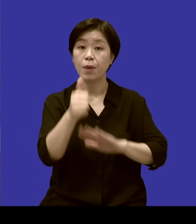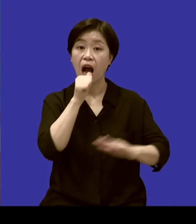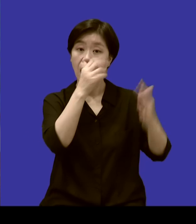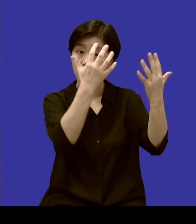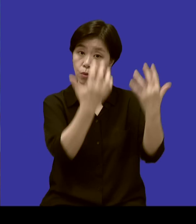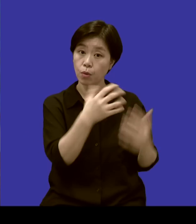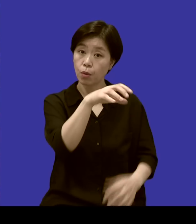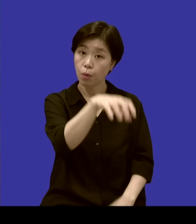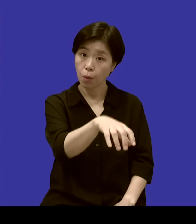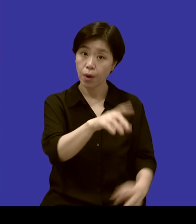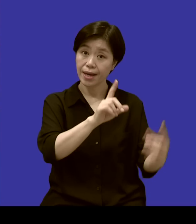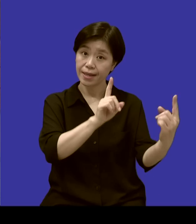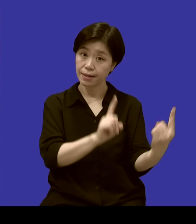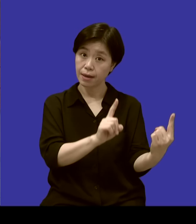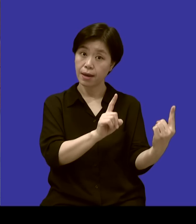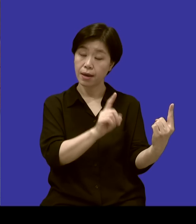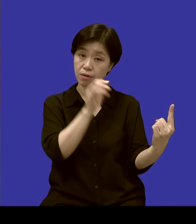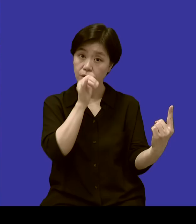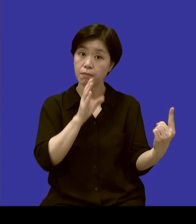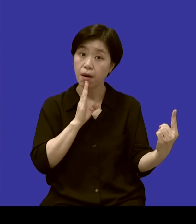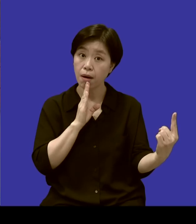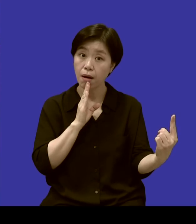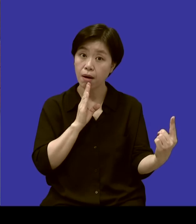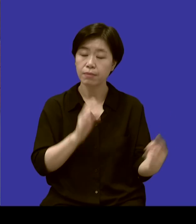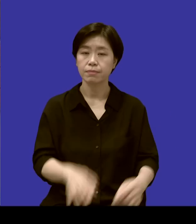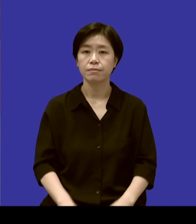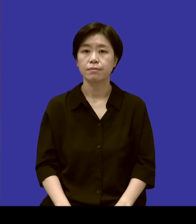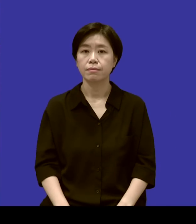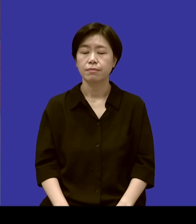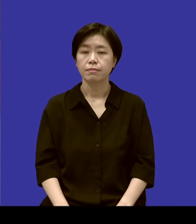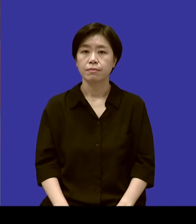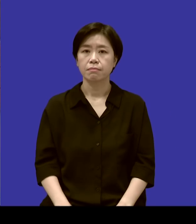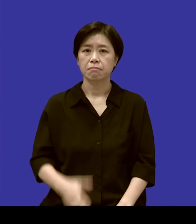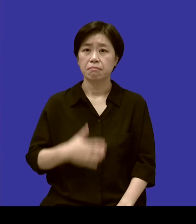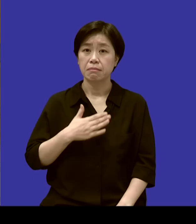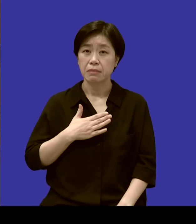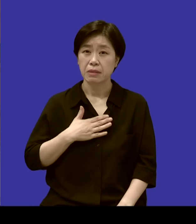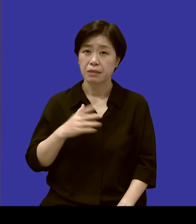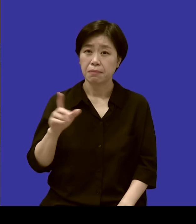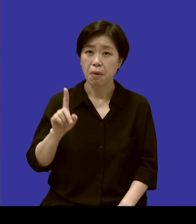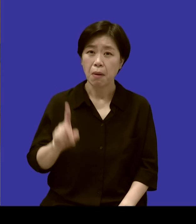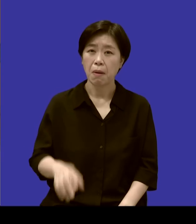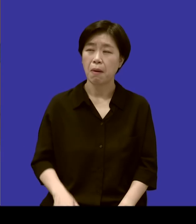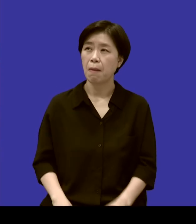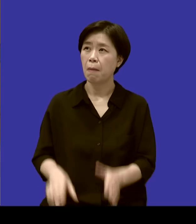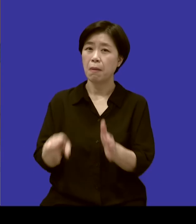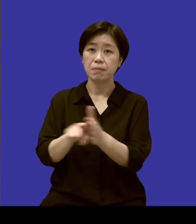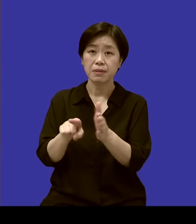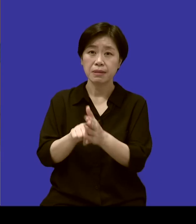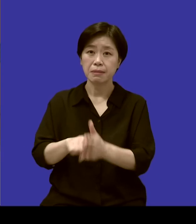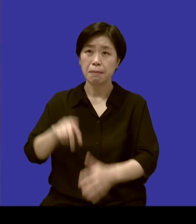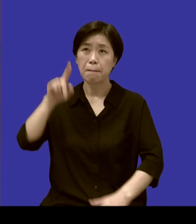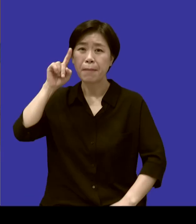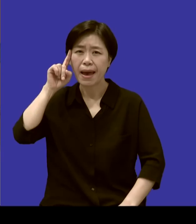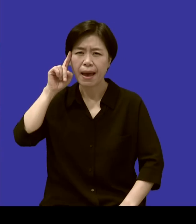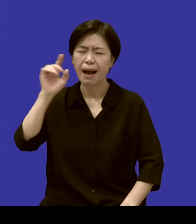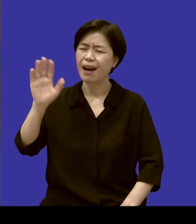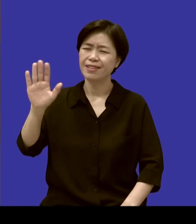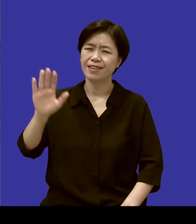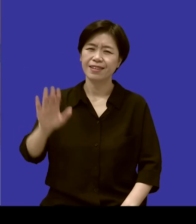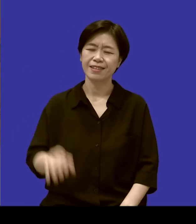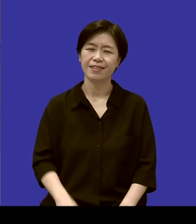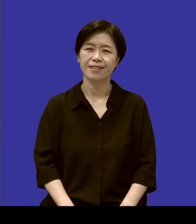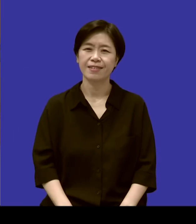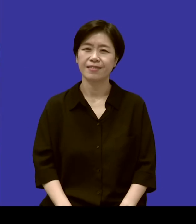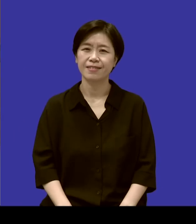소망교도소에서도 제자 1:1 훈련을. 깜짝 놀랐어요. 사실은 제가 그렇게 200% 신실한지는 못해요. 하나님 앞에